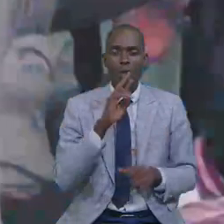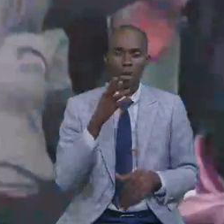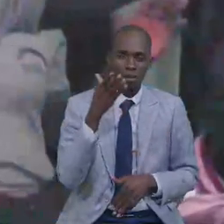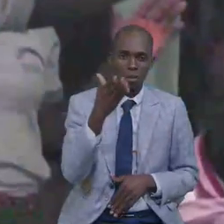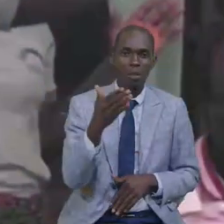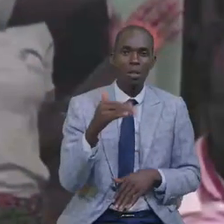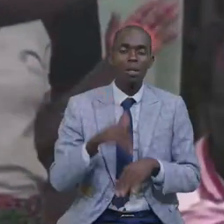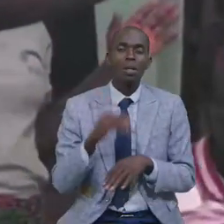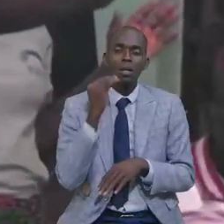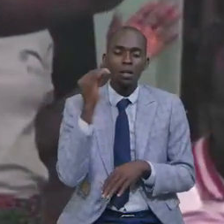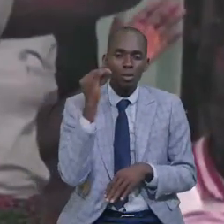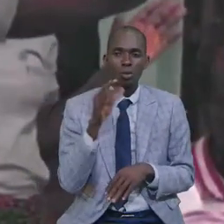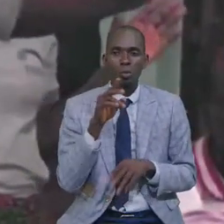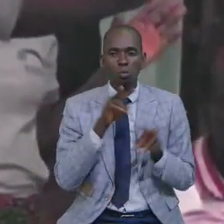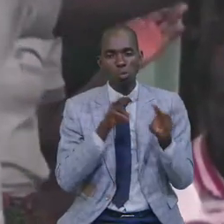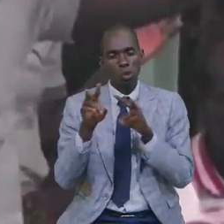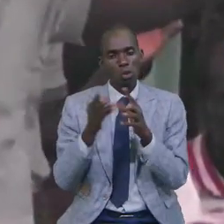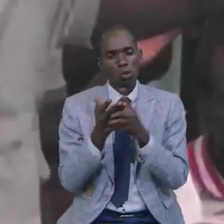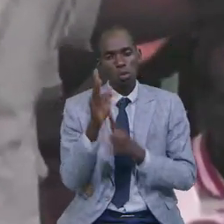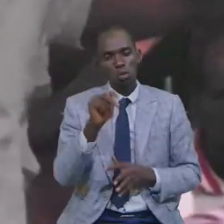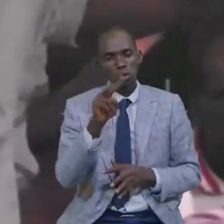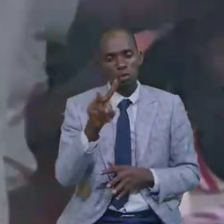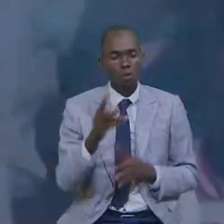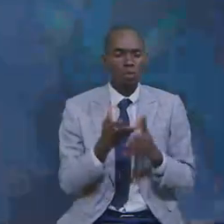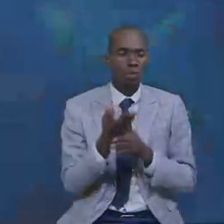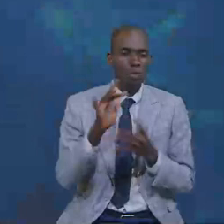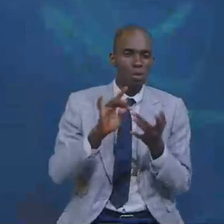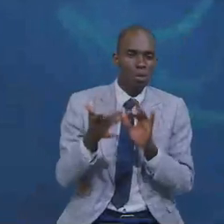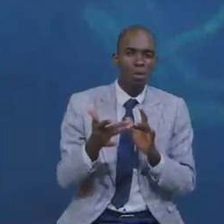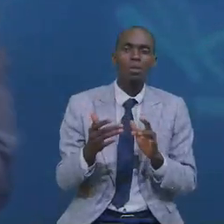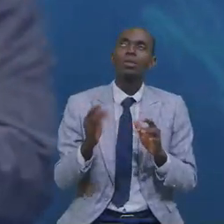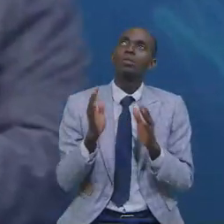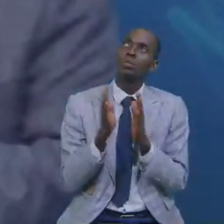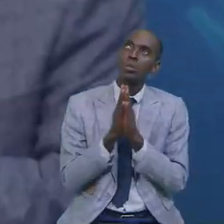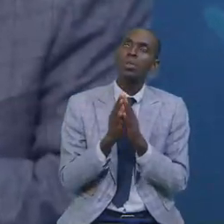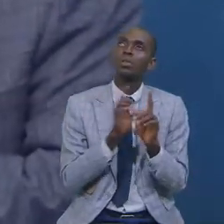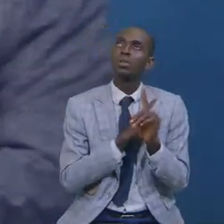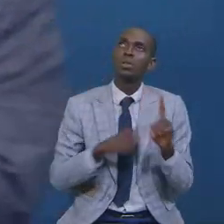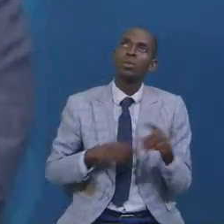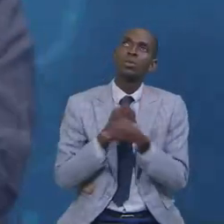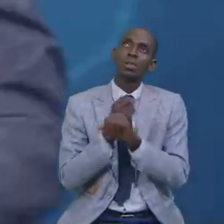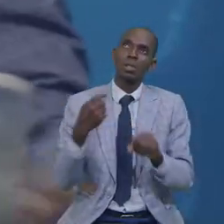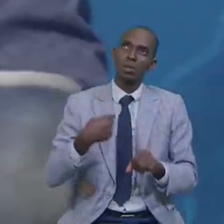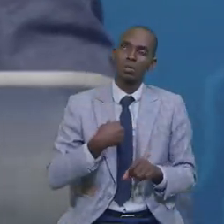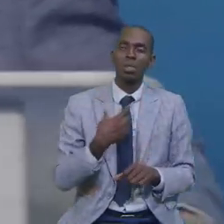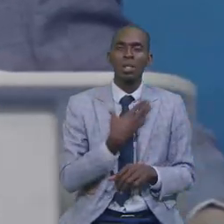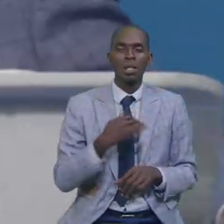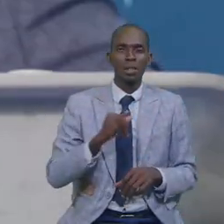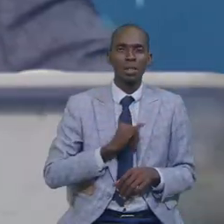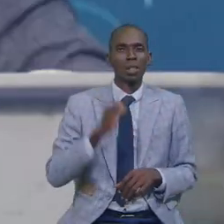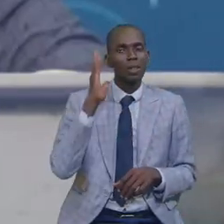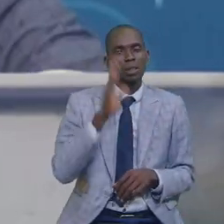il est le seul et son salut est venu pour toi sauve-moi Seigneur et je serai